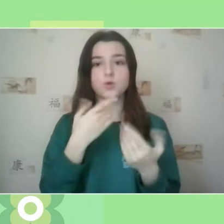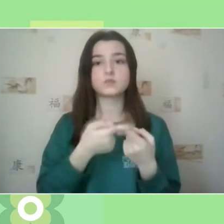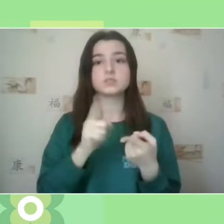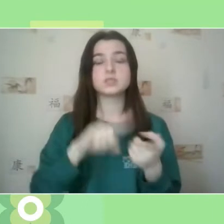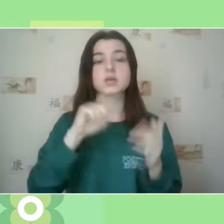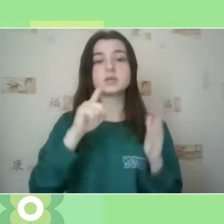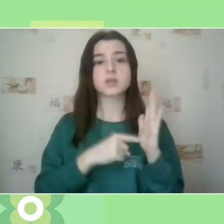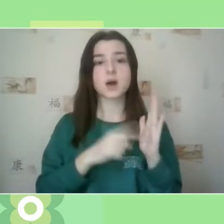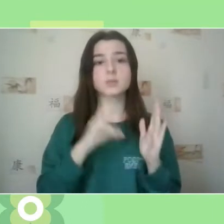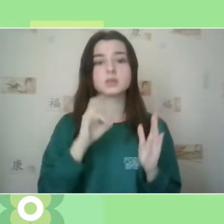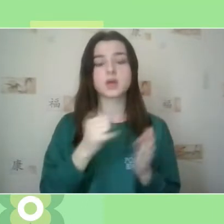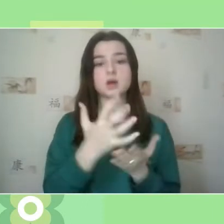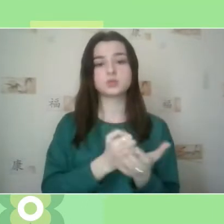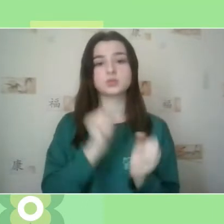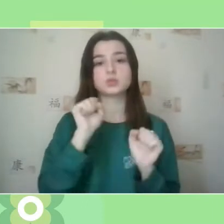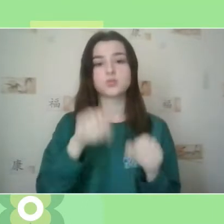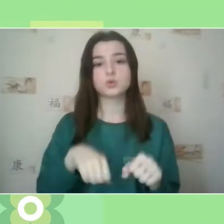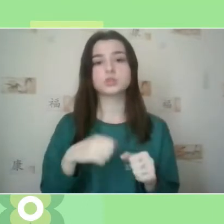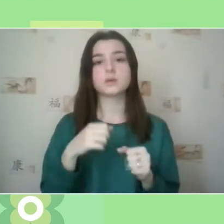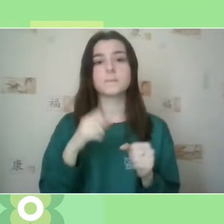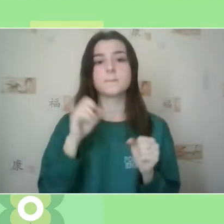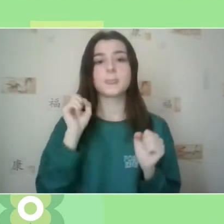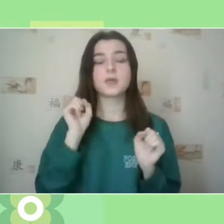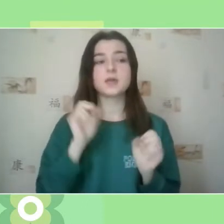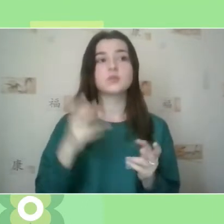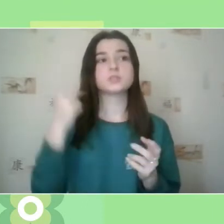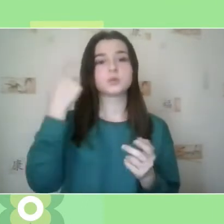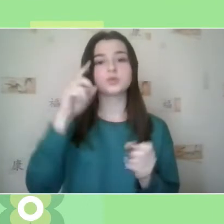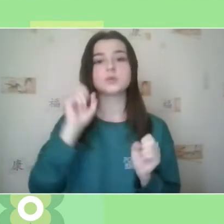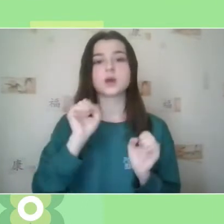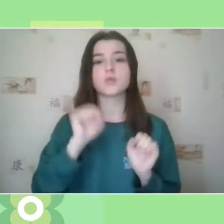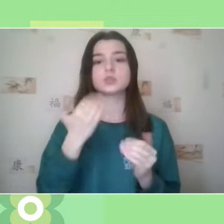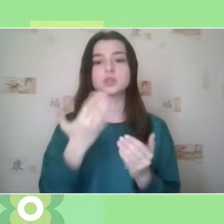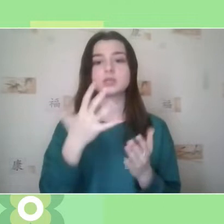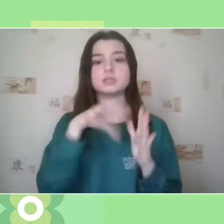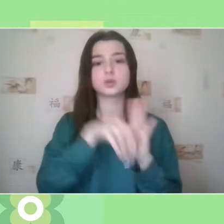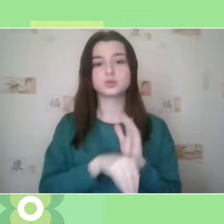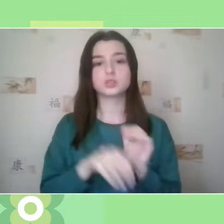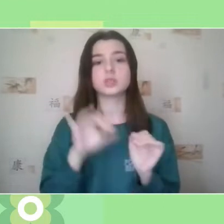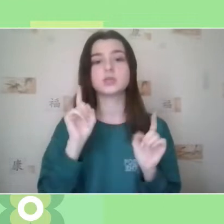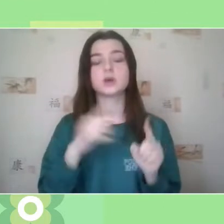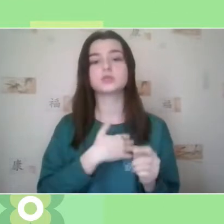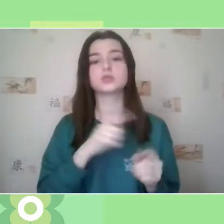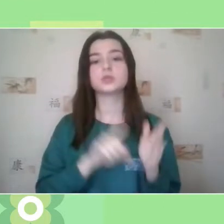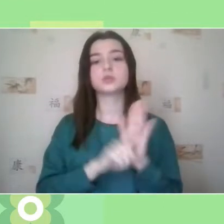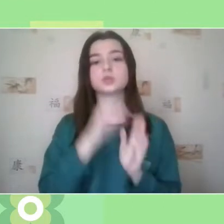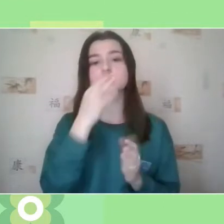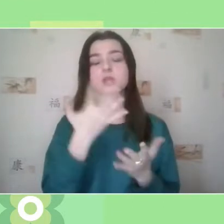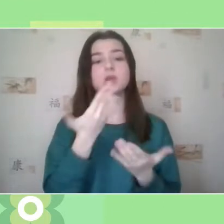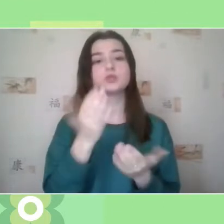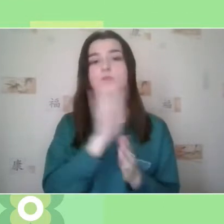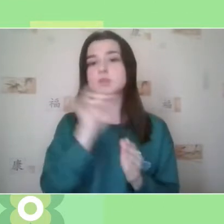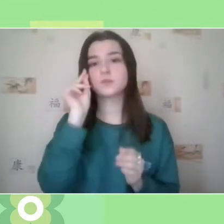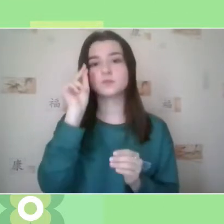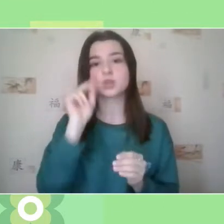запит на ресурси інтерпретувати в певні кроки, як ви їх можете залучити. А я хочу на початку сказати, що якщо ви не вивчали